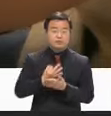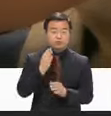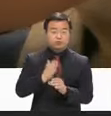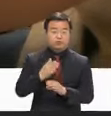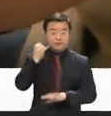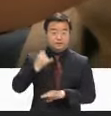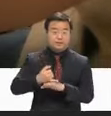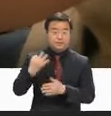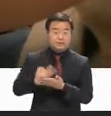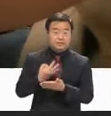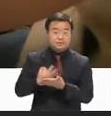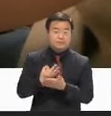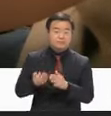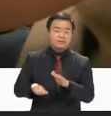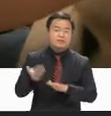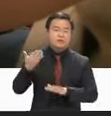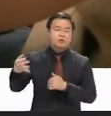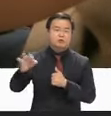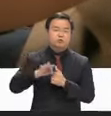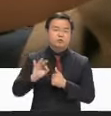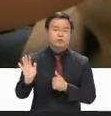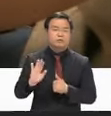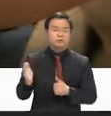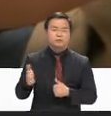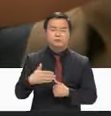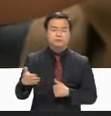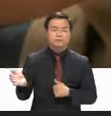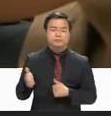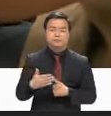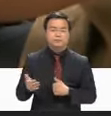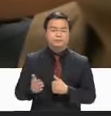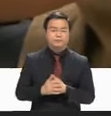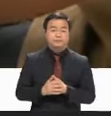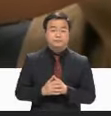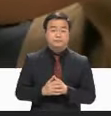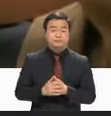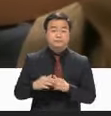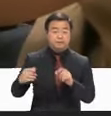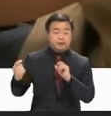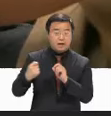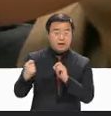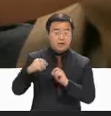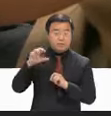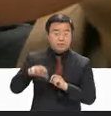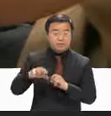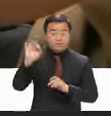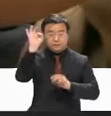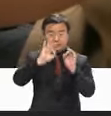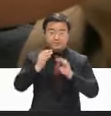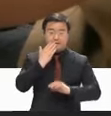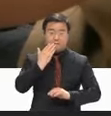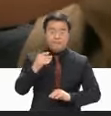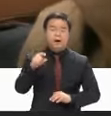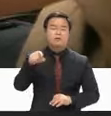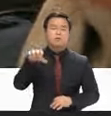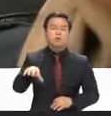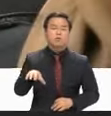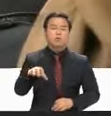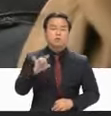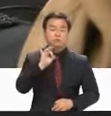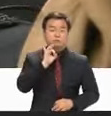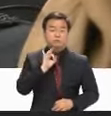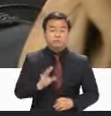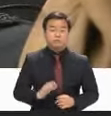최저임금 이상한 주는 곳이 없고요. 거의 없다고 보면 되고, 근처에서 구할 수 있는 곳이